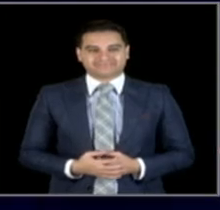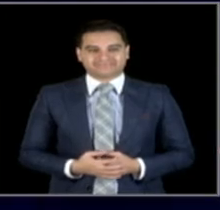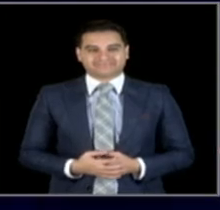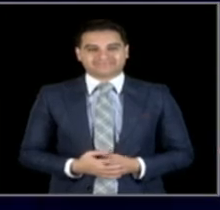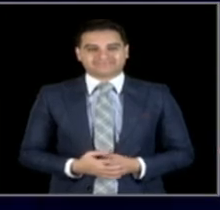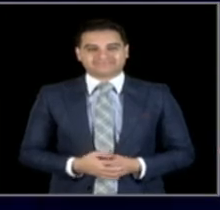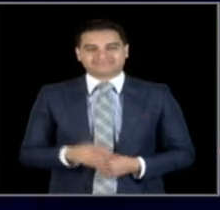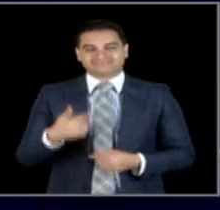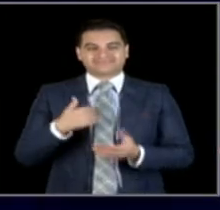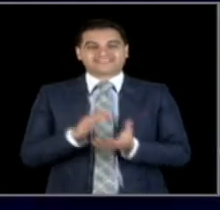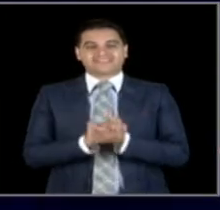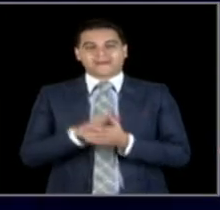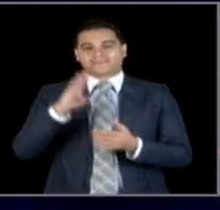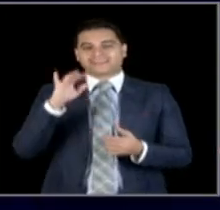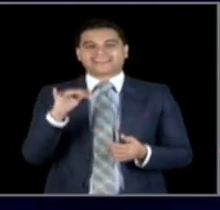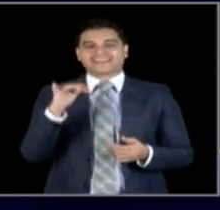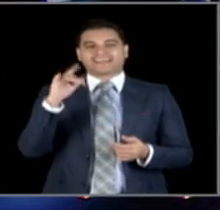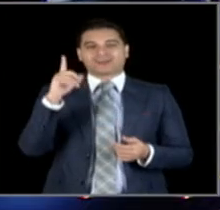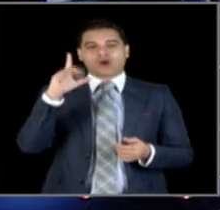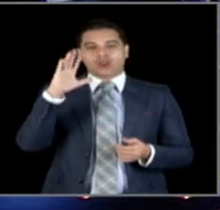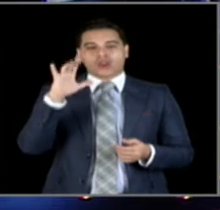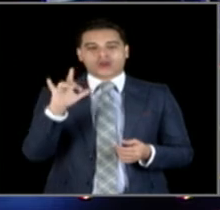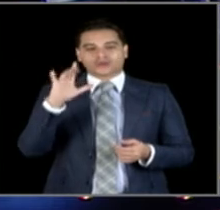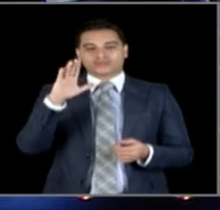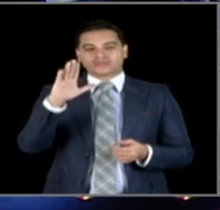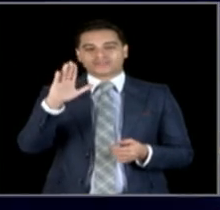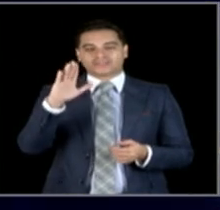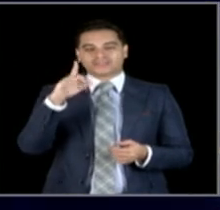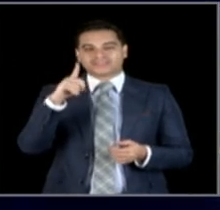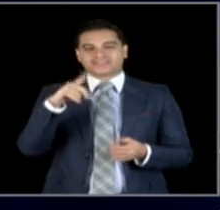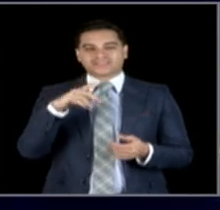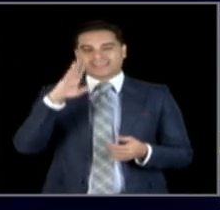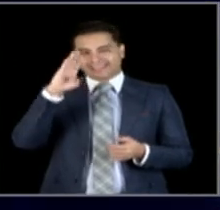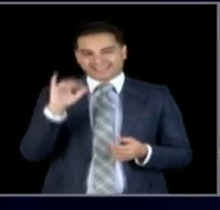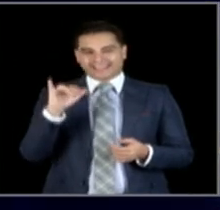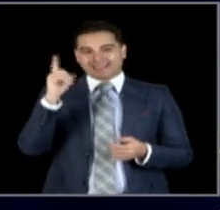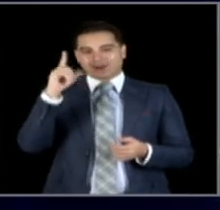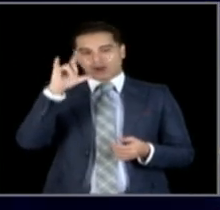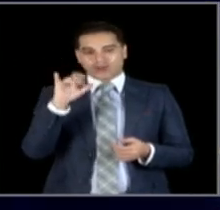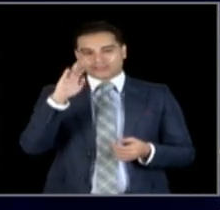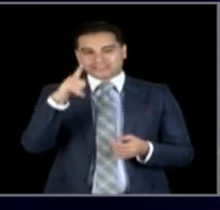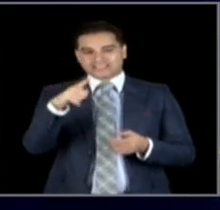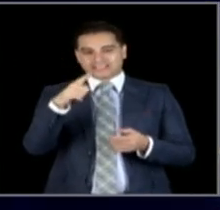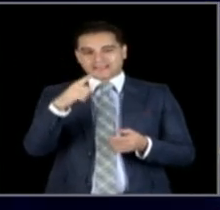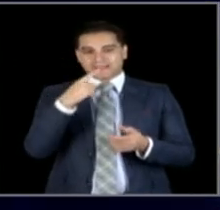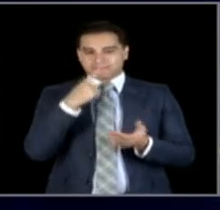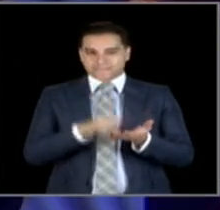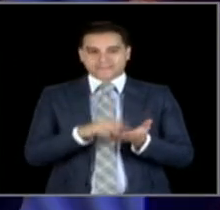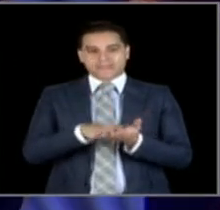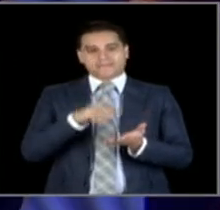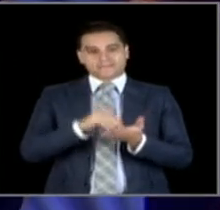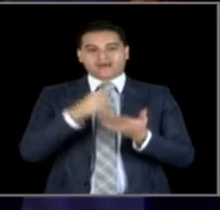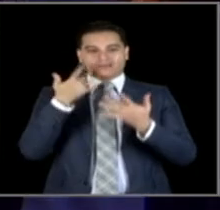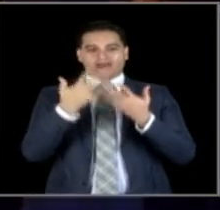صاحبي ازيك يا كرولوس؟ ازيك يا مستر عصام؟ عامل ايه؟ الحمد لله تمام. مبدئيا يعني انت اعلى سكور في